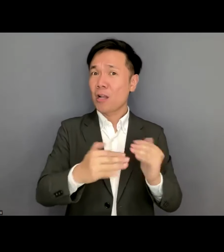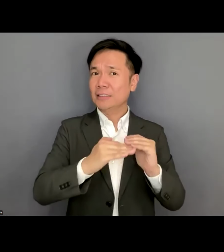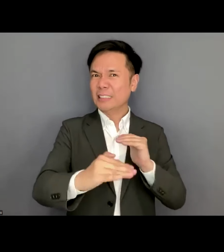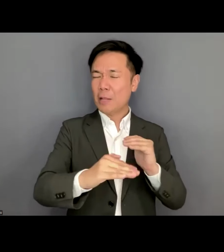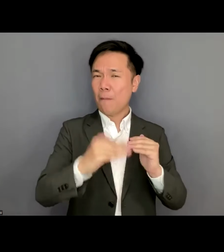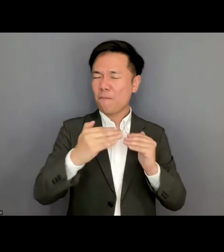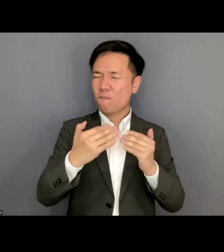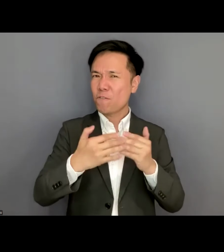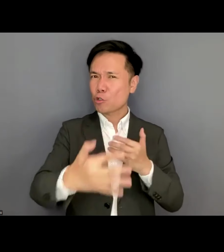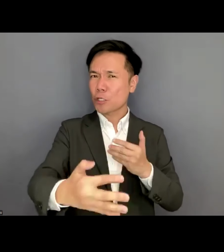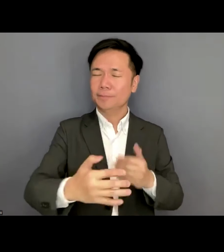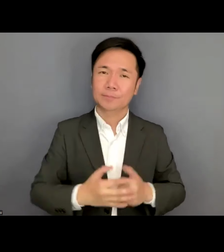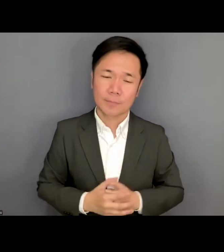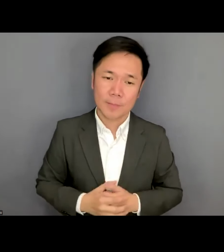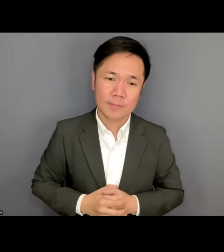permis